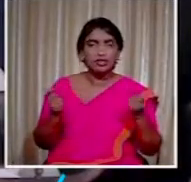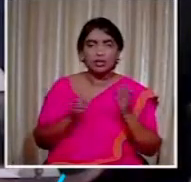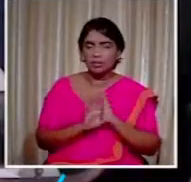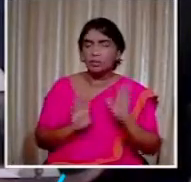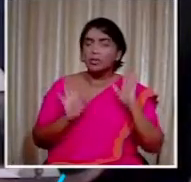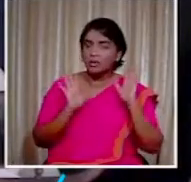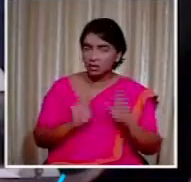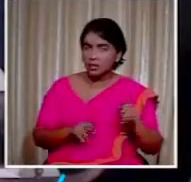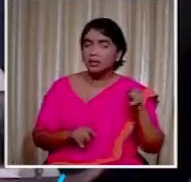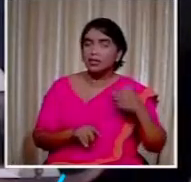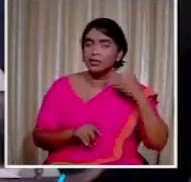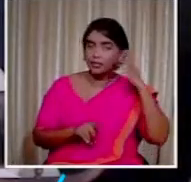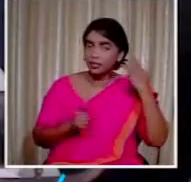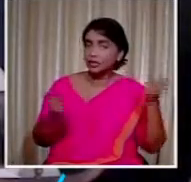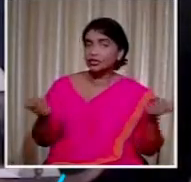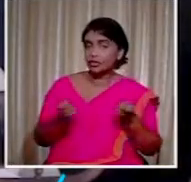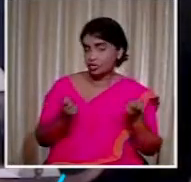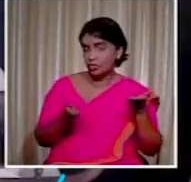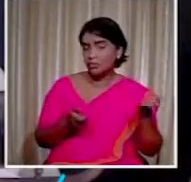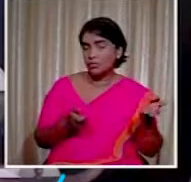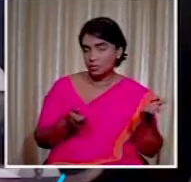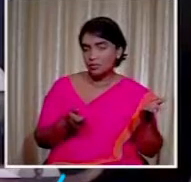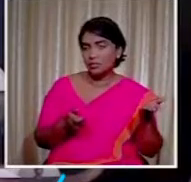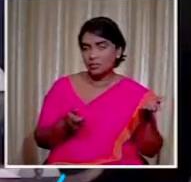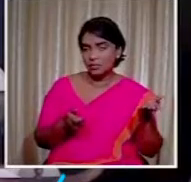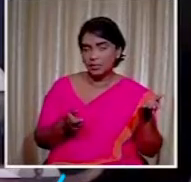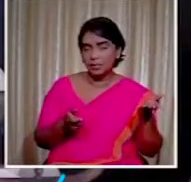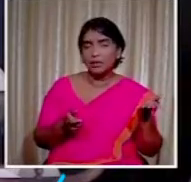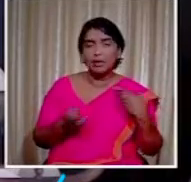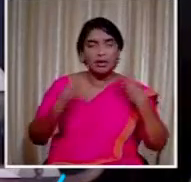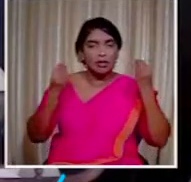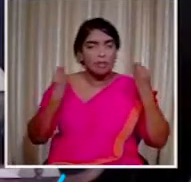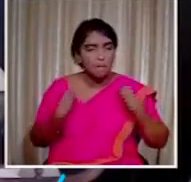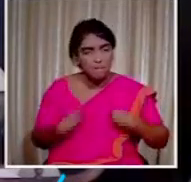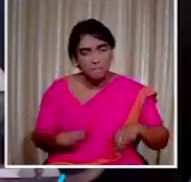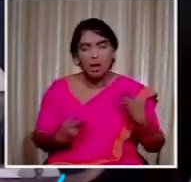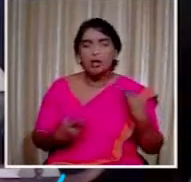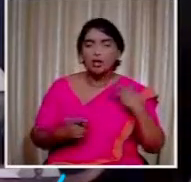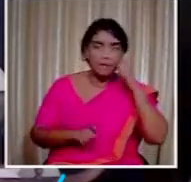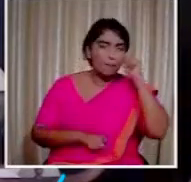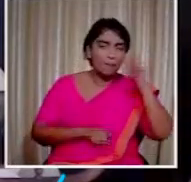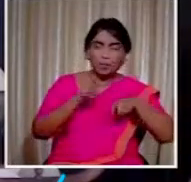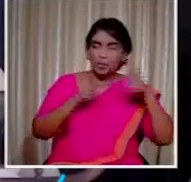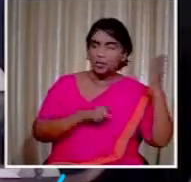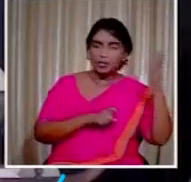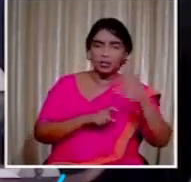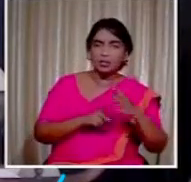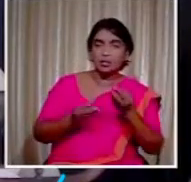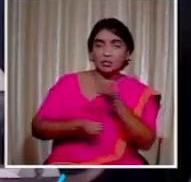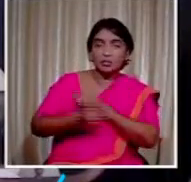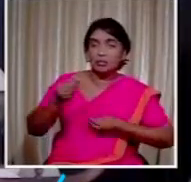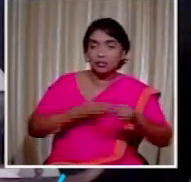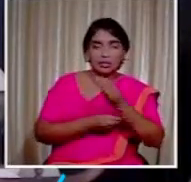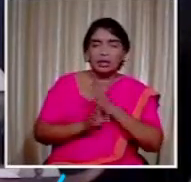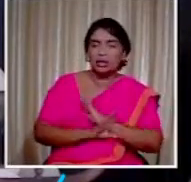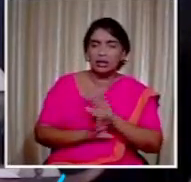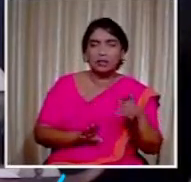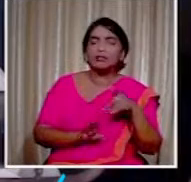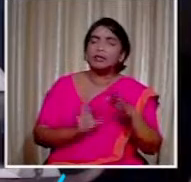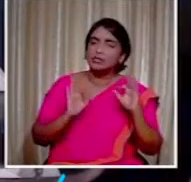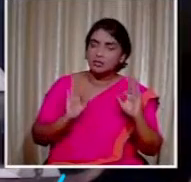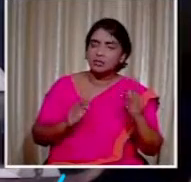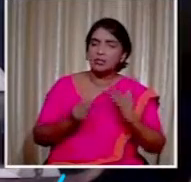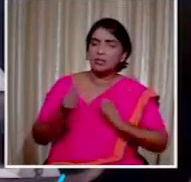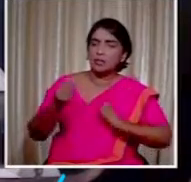ස්පෙෂල් මාකට් වේ ඔෆ් බෑන්ක්‍රප්ට් පීපල් ආර් නොට් විලින් ඩීල් විත් යූ. හව් යූ හැව් ඔන්ලි ටූ ඔෆ් යෝර් නෝමල් සප්ලයර්ස් වූ ආර් කමින්. සෝ